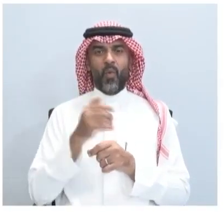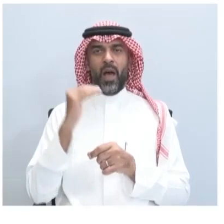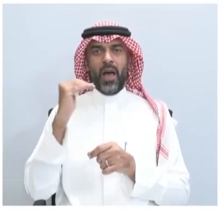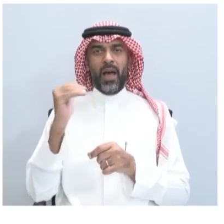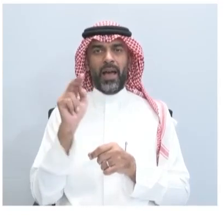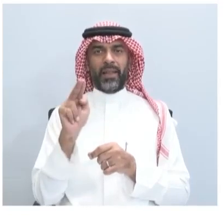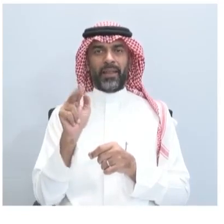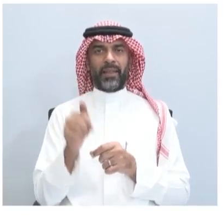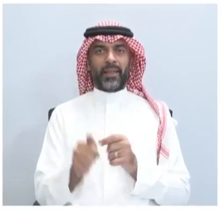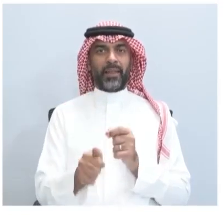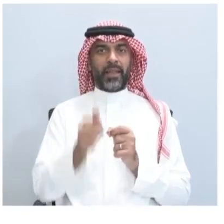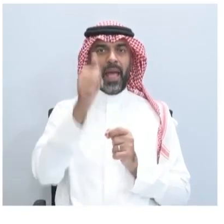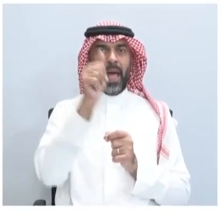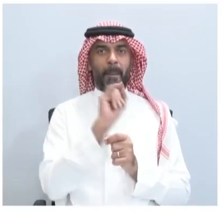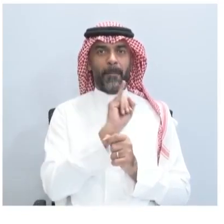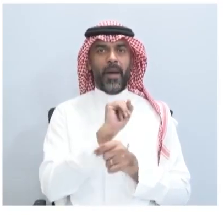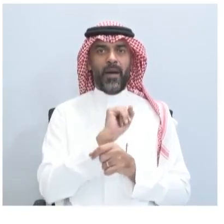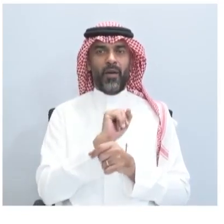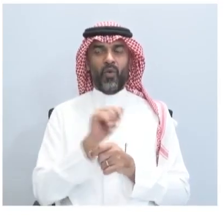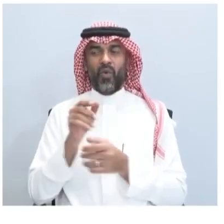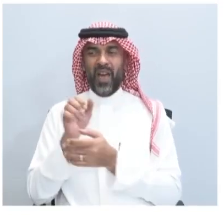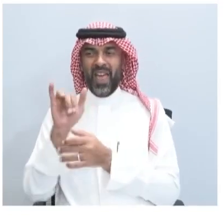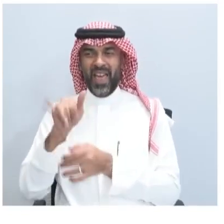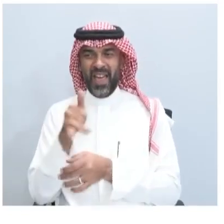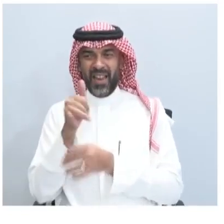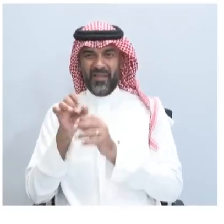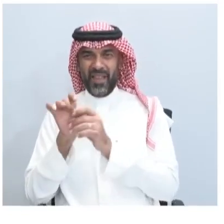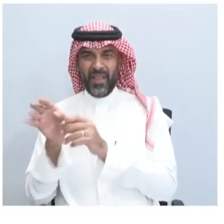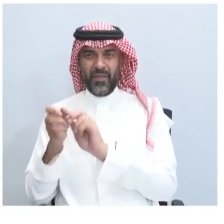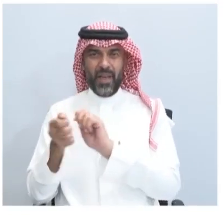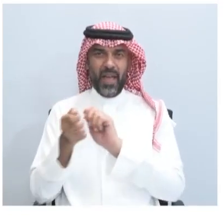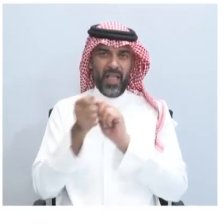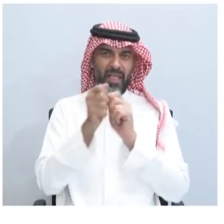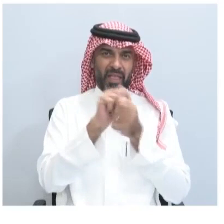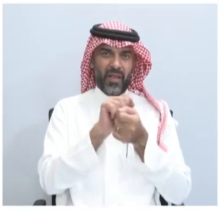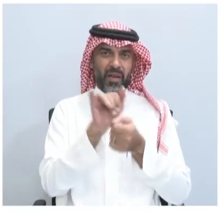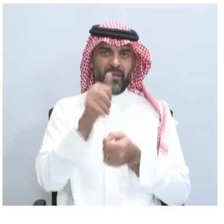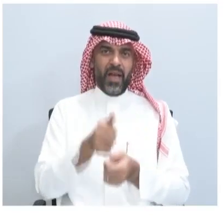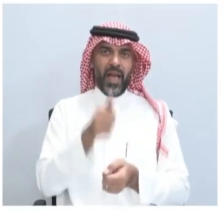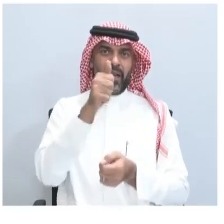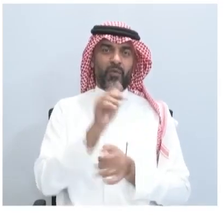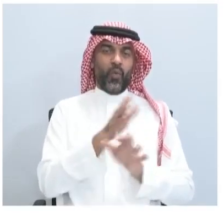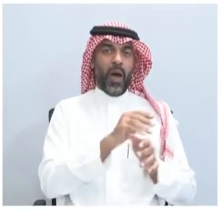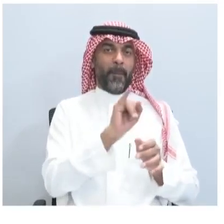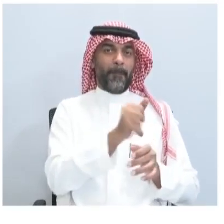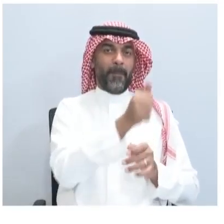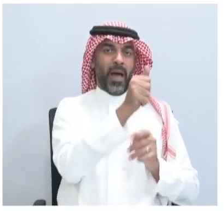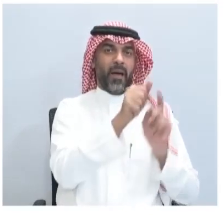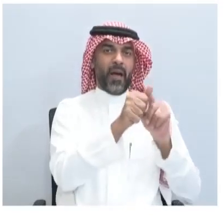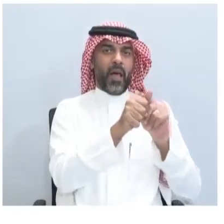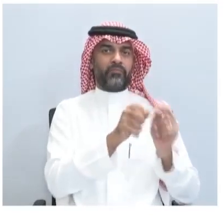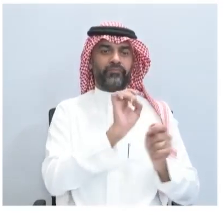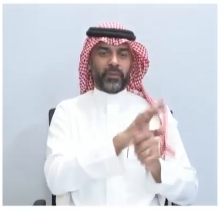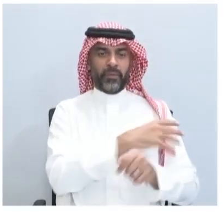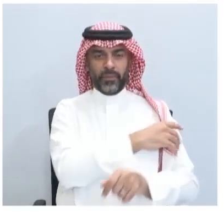فحذفنا ماذا حذفنا الف ما الاستفهاميه ايضا ما الاستفهاميه توصل